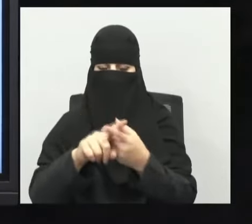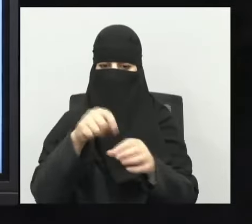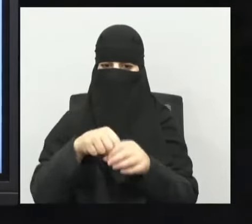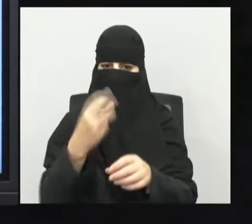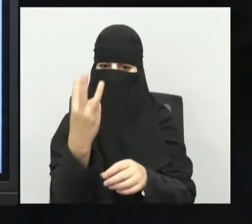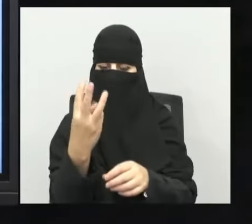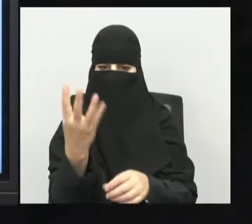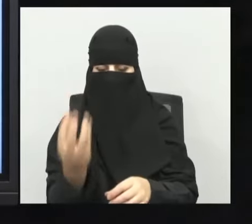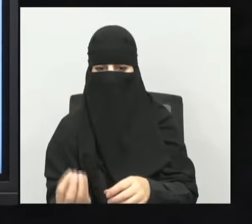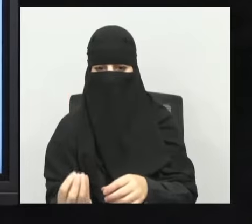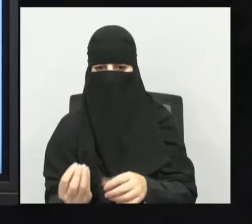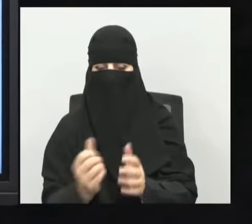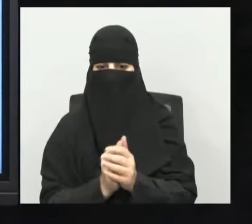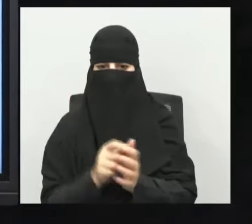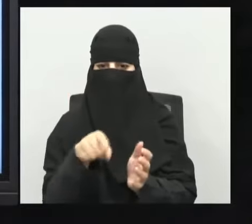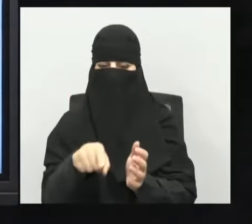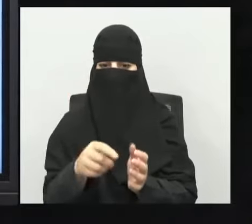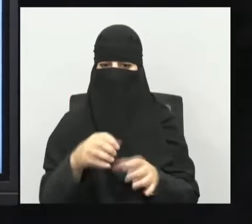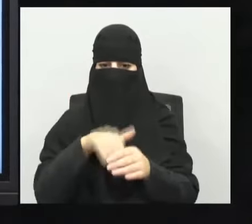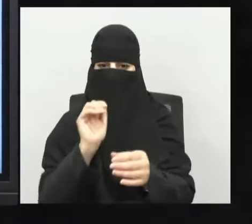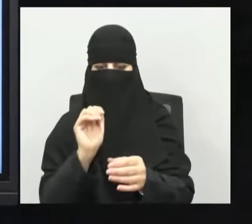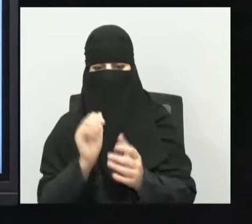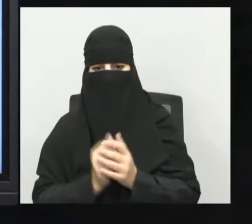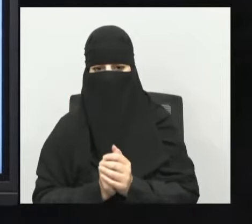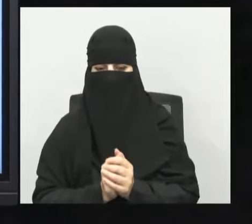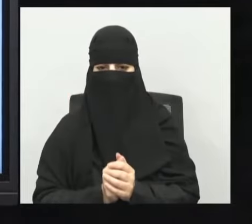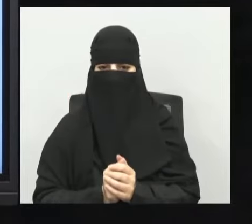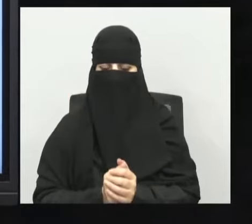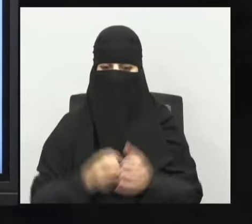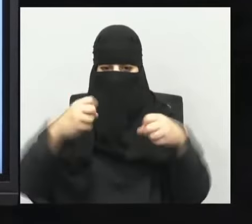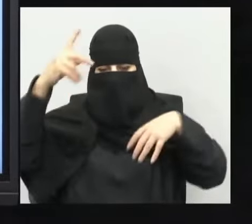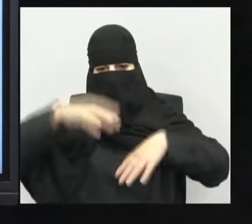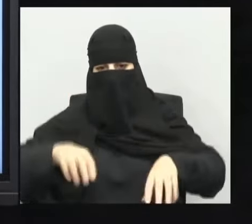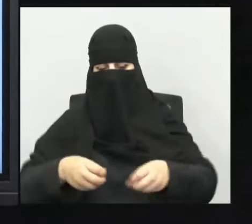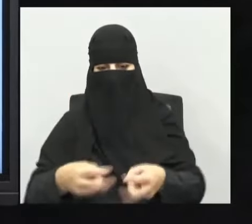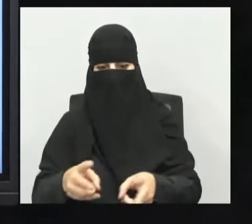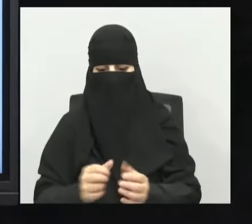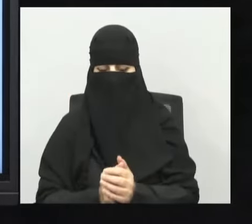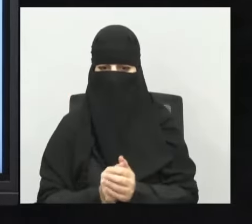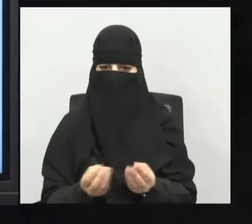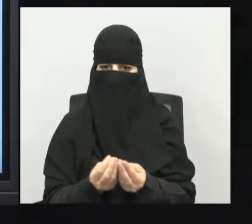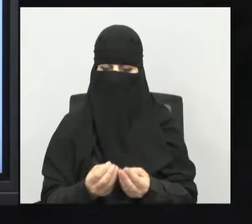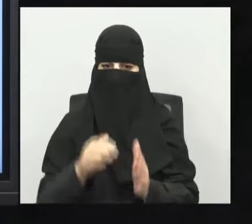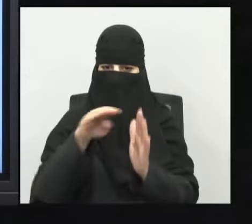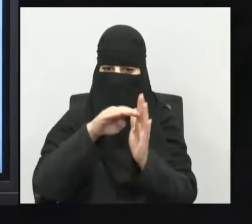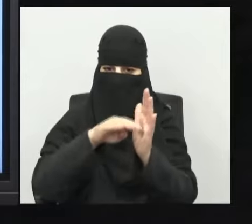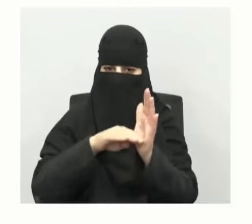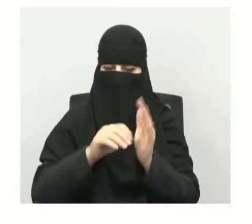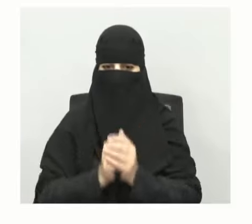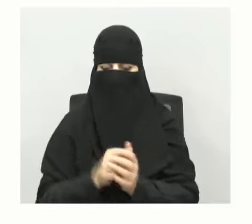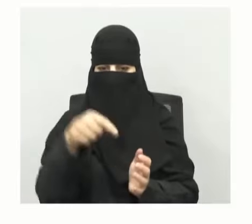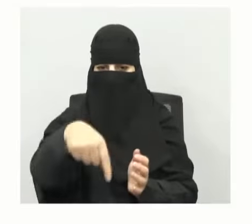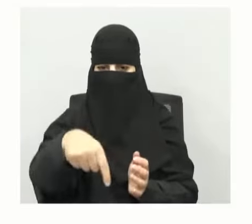الثلاثه فاعطانا هذا المخرج صح ولا لا بارك الله فيكم يلا نبدا فيها خطوه خطوه بارك الله فيكم